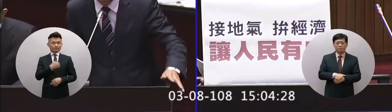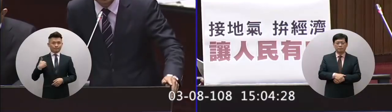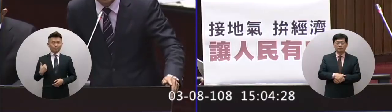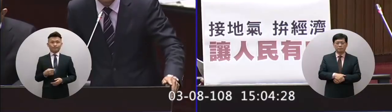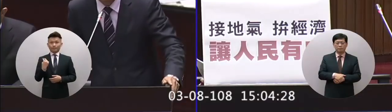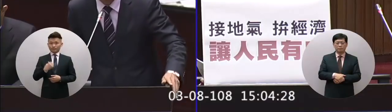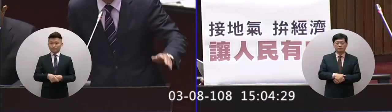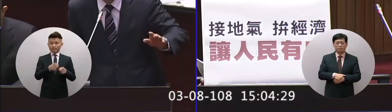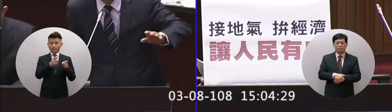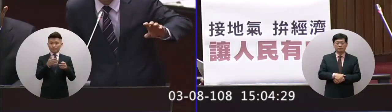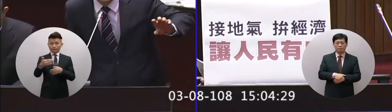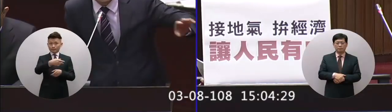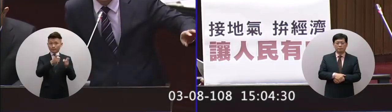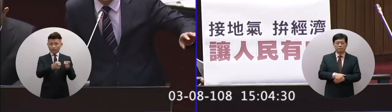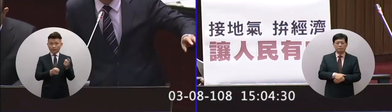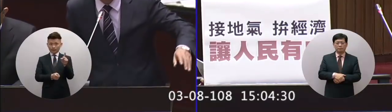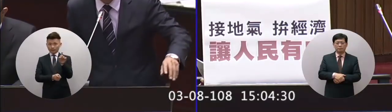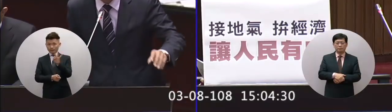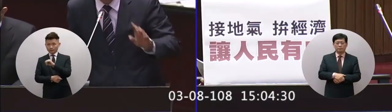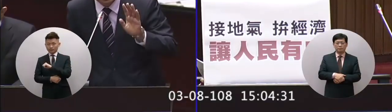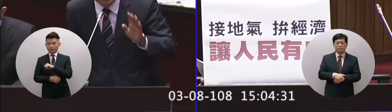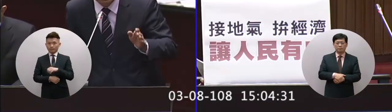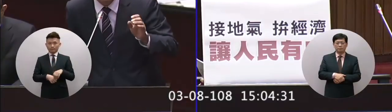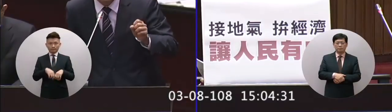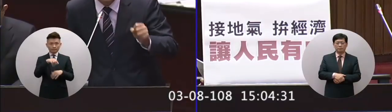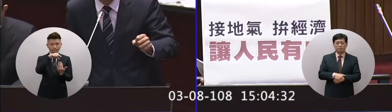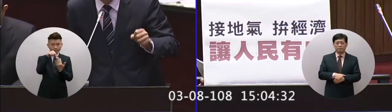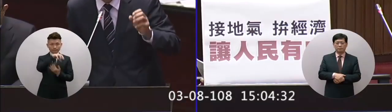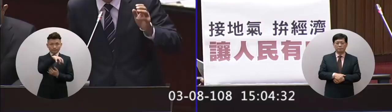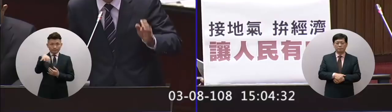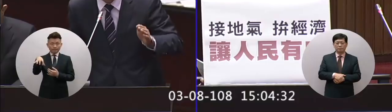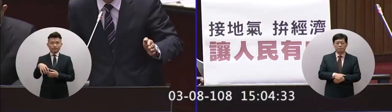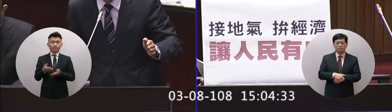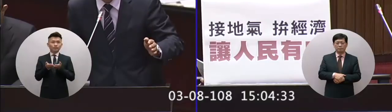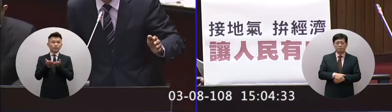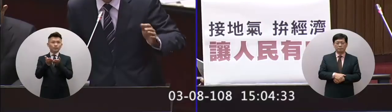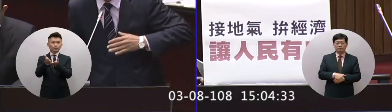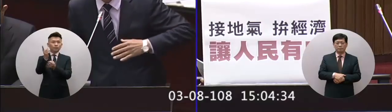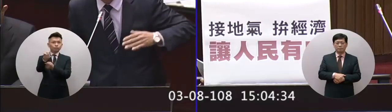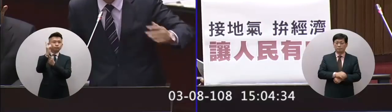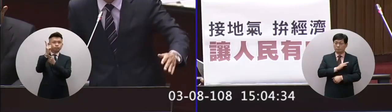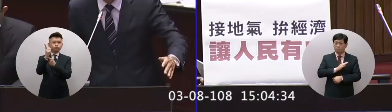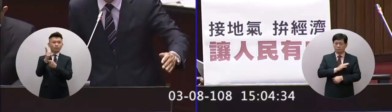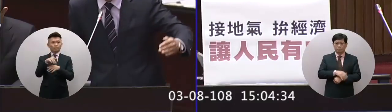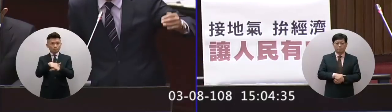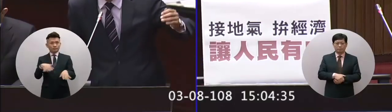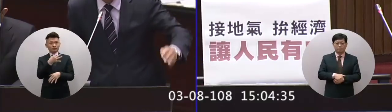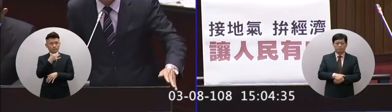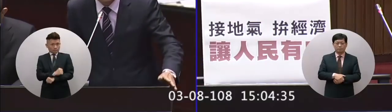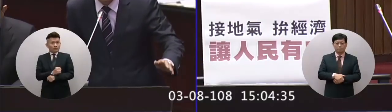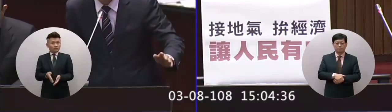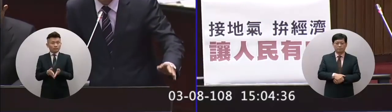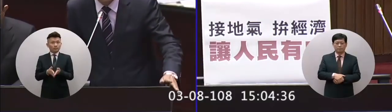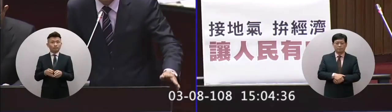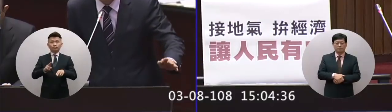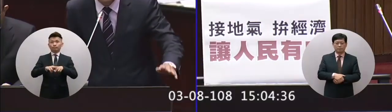19个第一类的渔港，我们都会在适当的地方。因为开放海钓还是要注意安全，所以不是说只有开放而已，